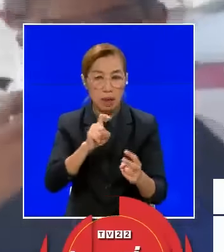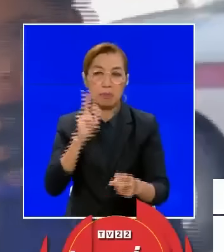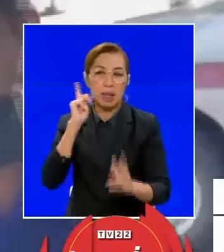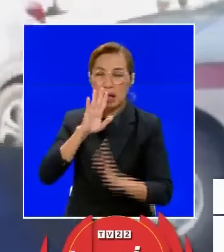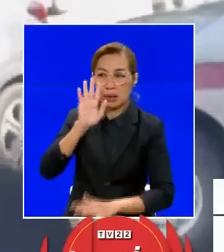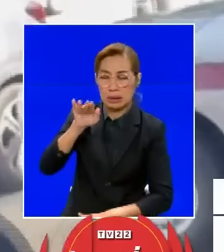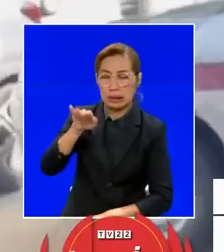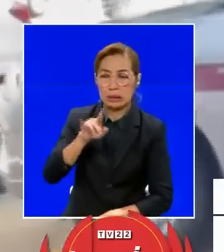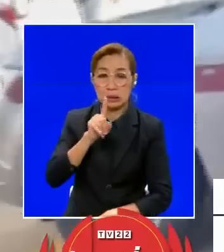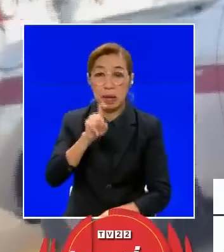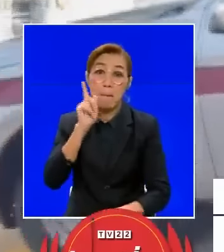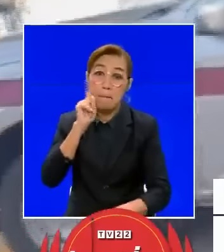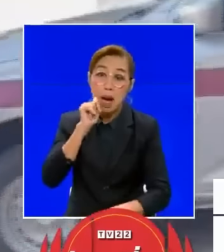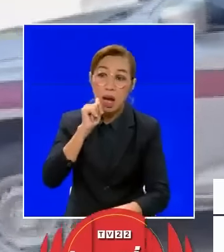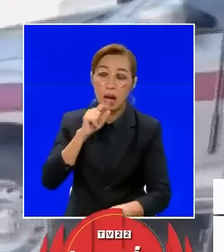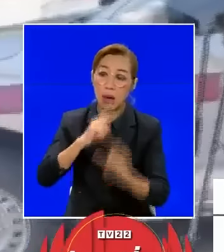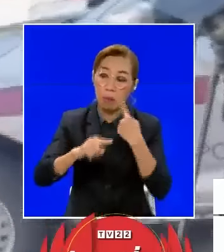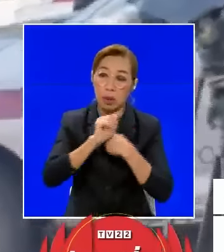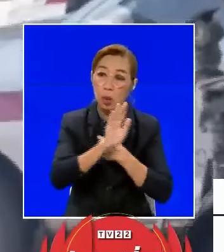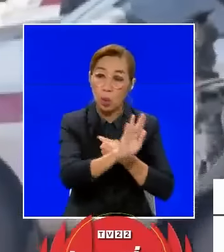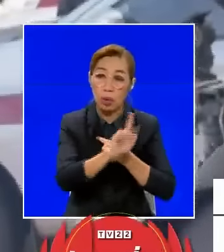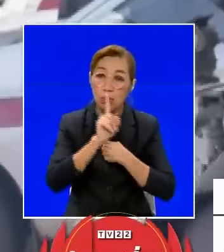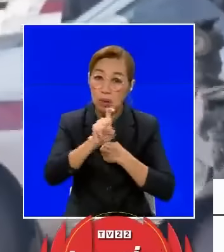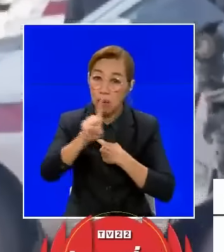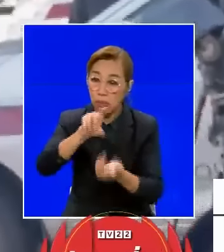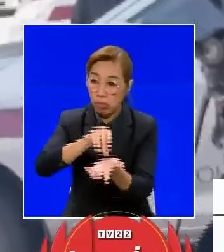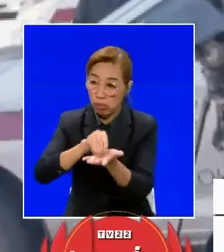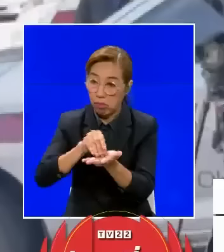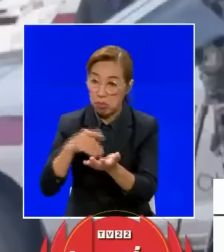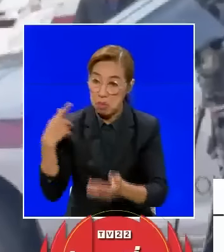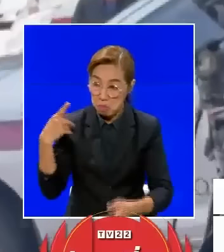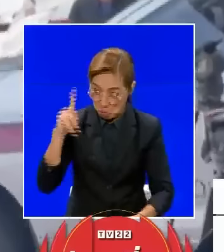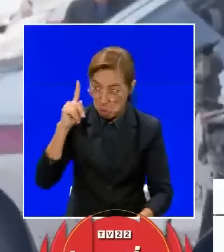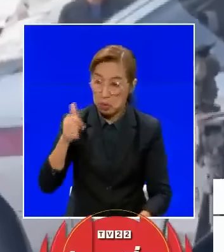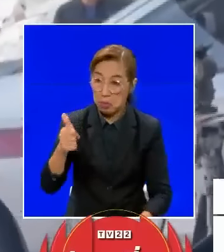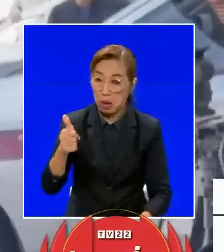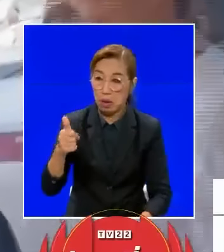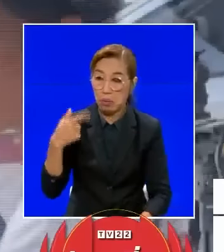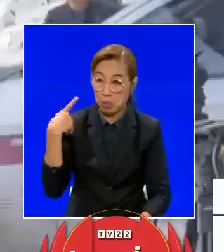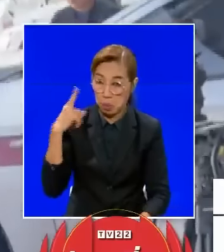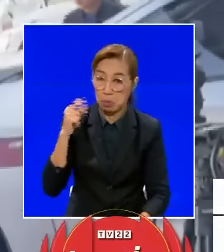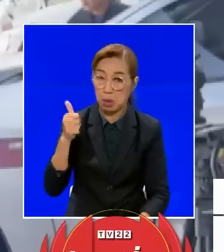สอบปากคำคุณแม่กับเพื่อนได้ประโยชน์อะไรบ้างไหมครับ